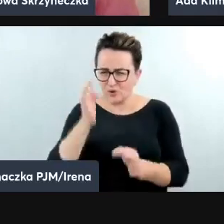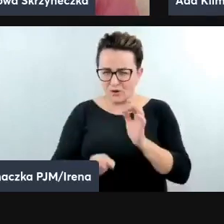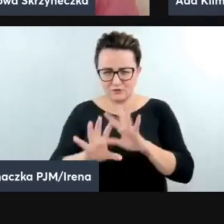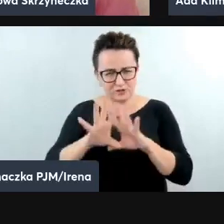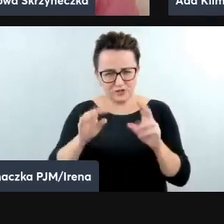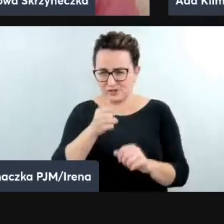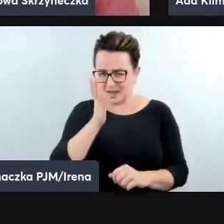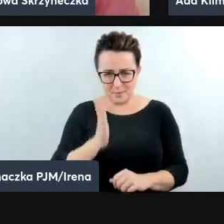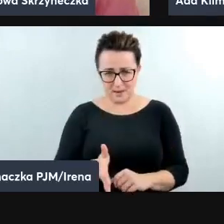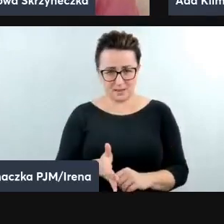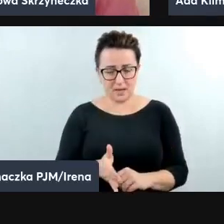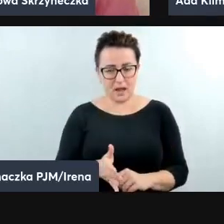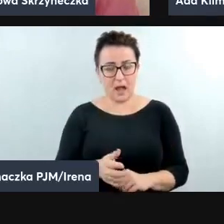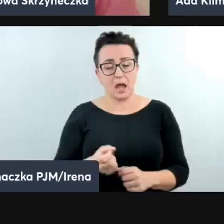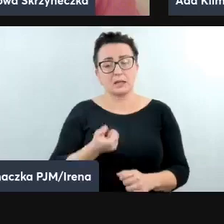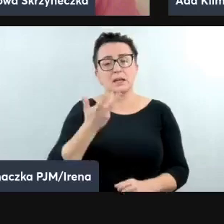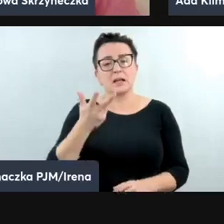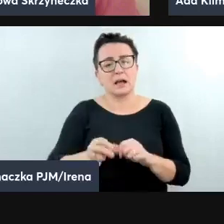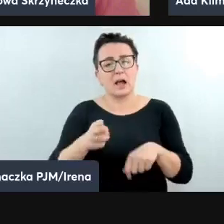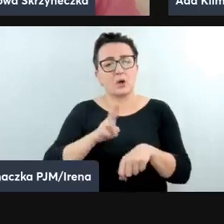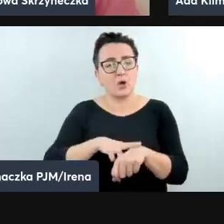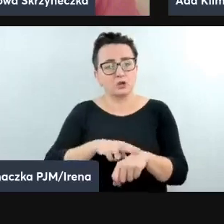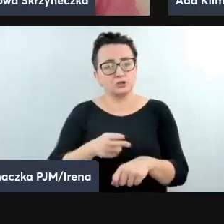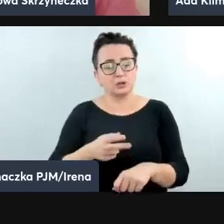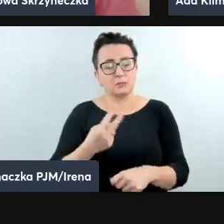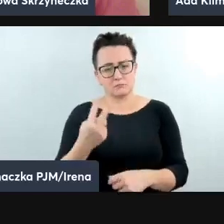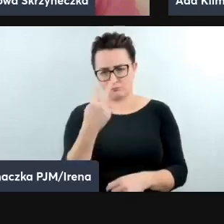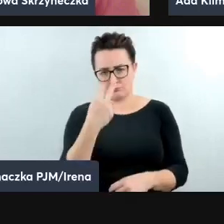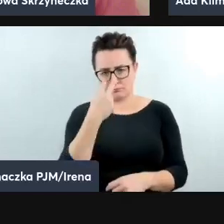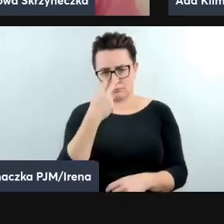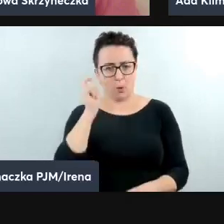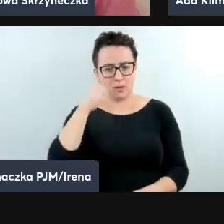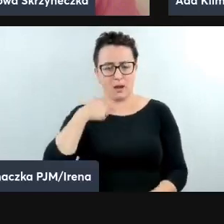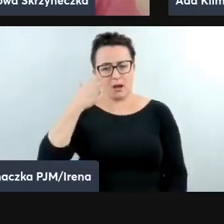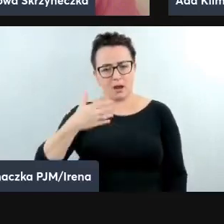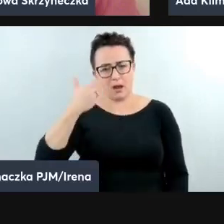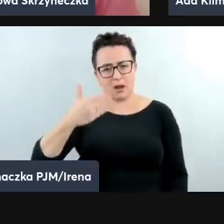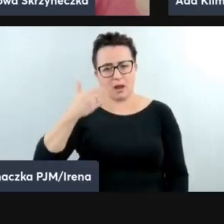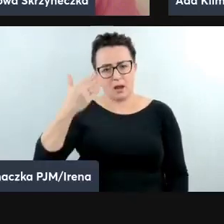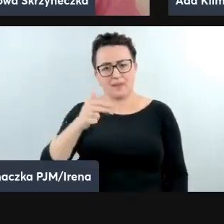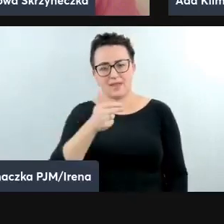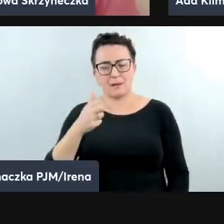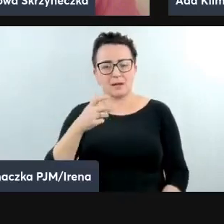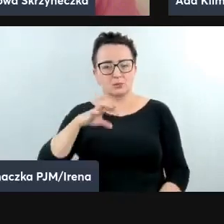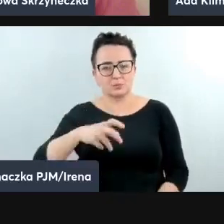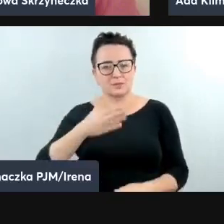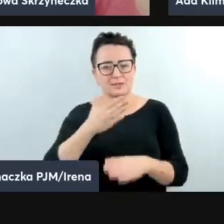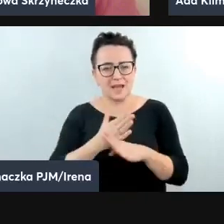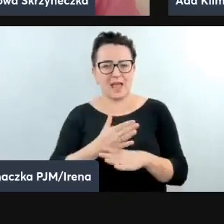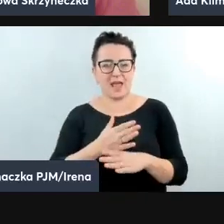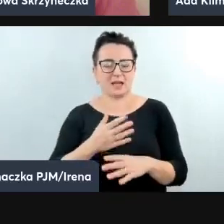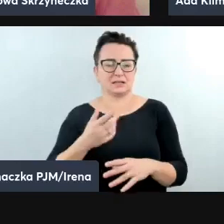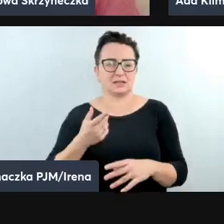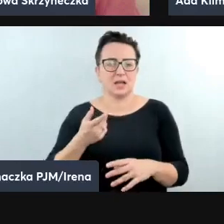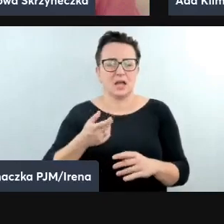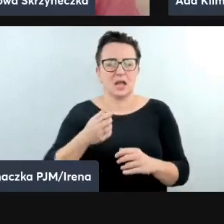godzinach patrzenia na kobietę, która gada o seksualności, o miesiączce, o ciele, o penisach, sromach i tak dalej. I wiecie, głowa jej nie